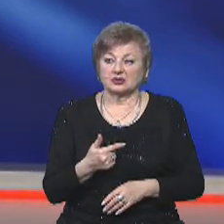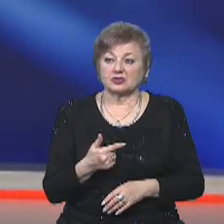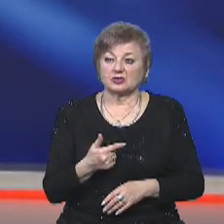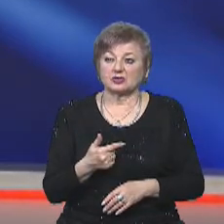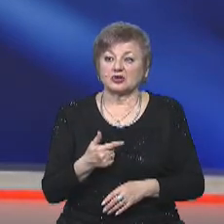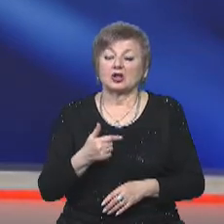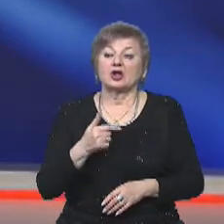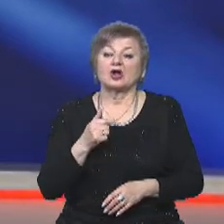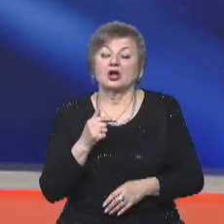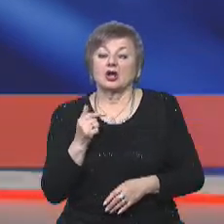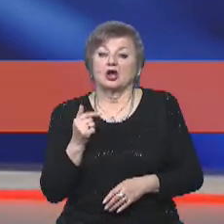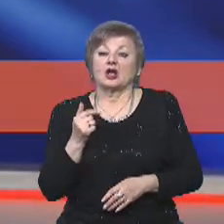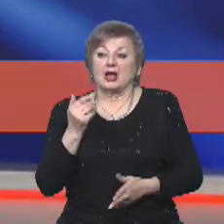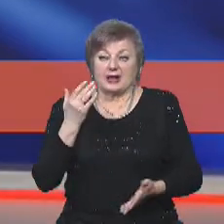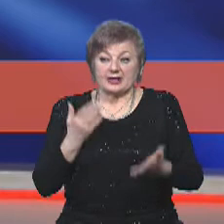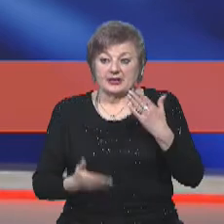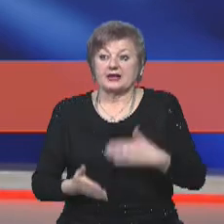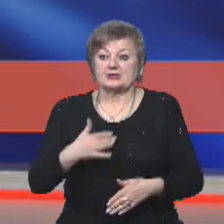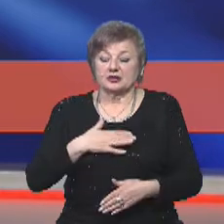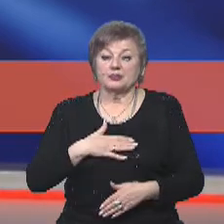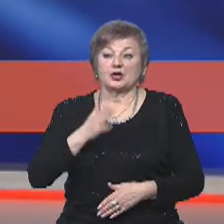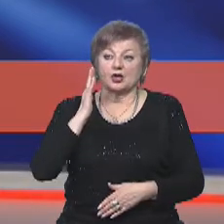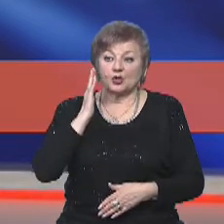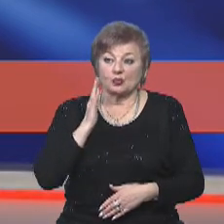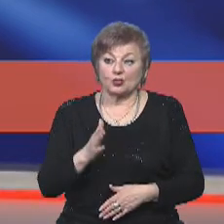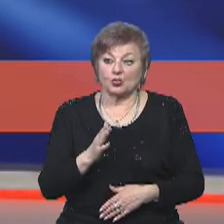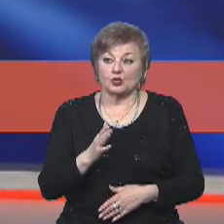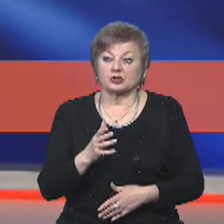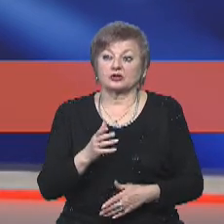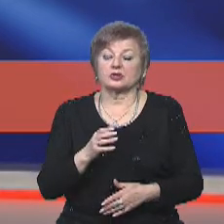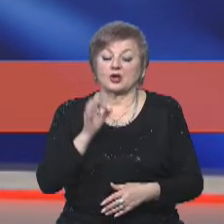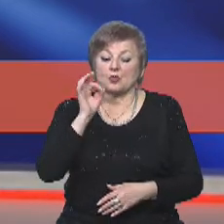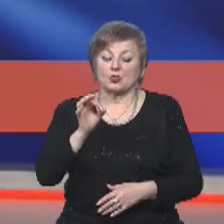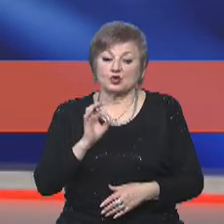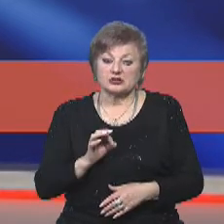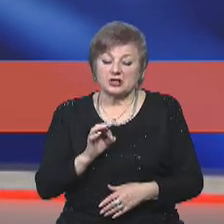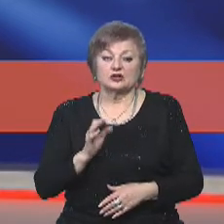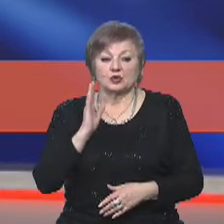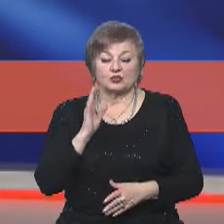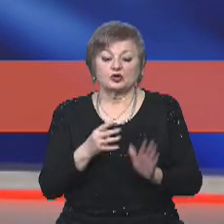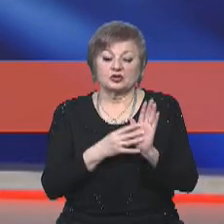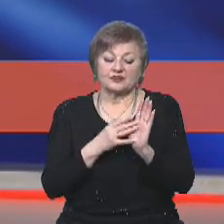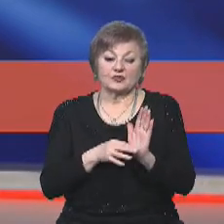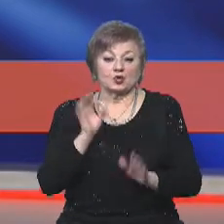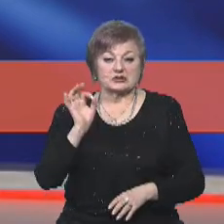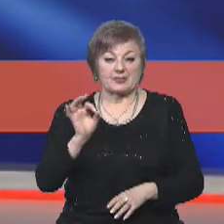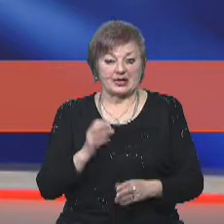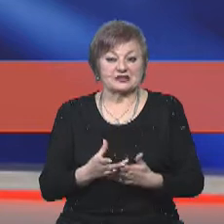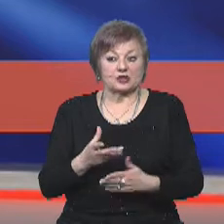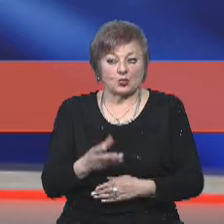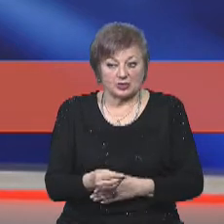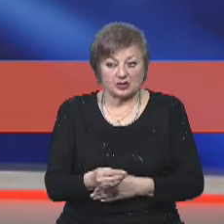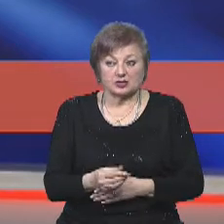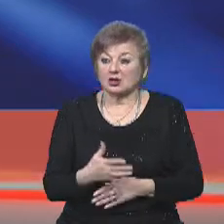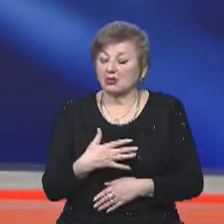Александр Сергеевич говорил о том, что если мы будем держать процент оплат выше 90%, и, к сожалению,